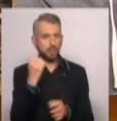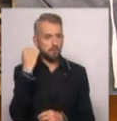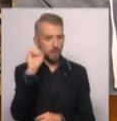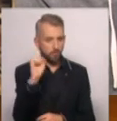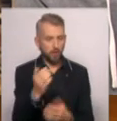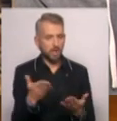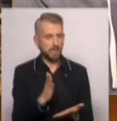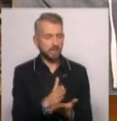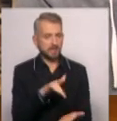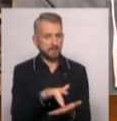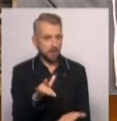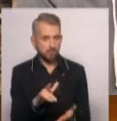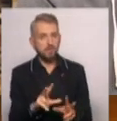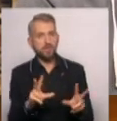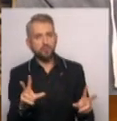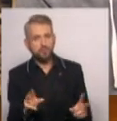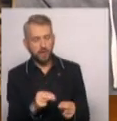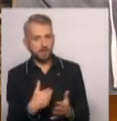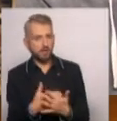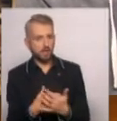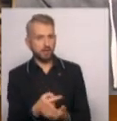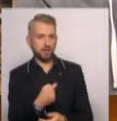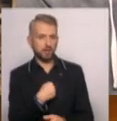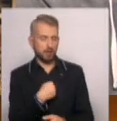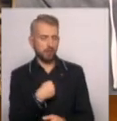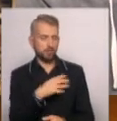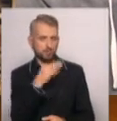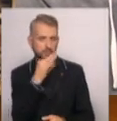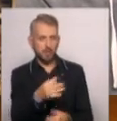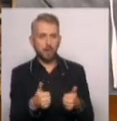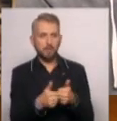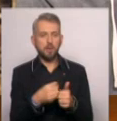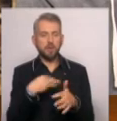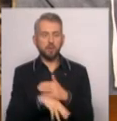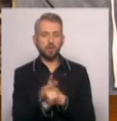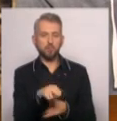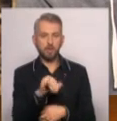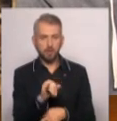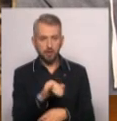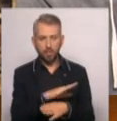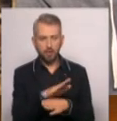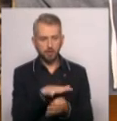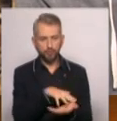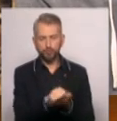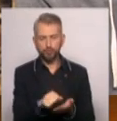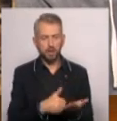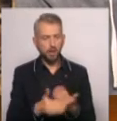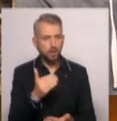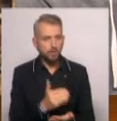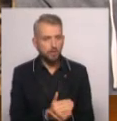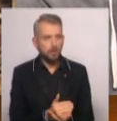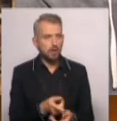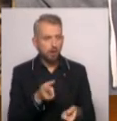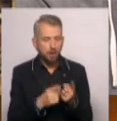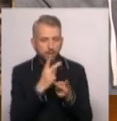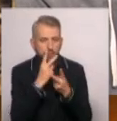є центральним. Ну, на щастя, от, наприклад, я зауважив, що біля метро Політехнічний їх демонтували нарешті. Ну, реально так, не видно, багато. Де